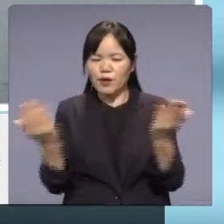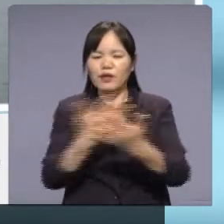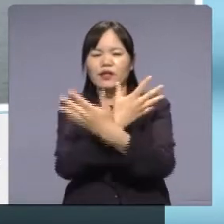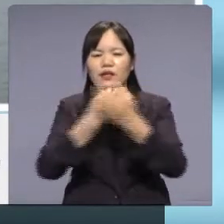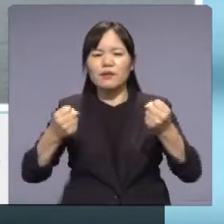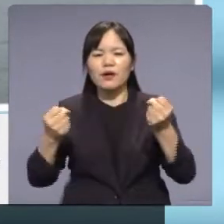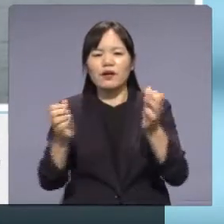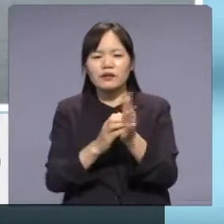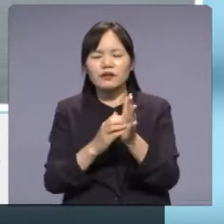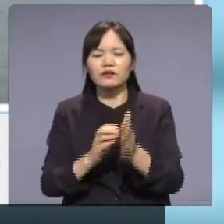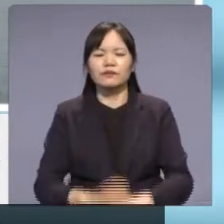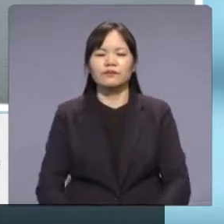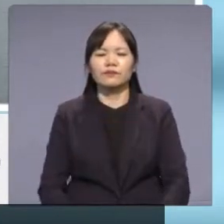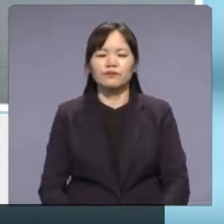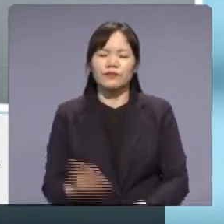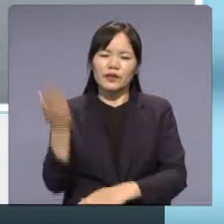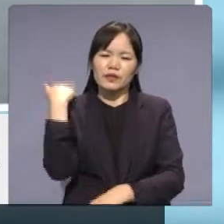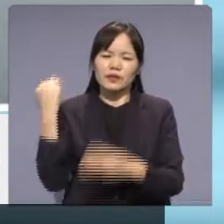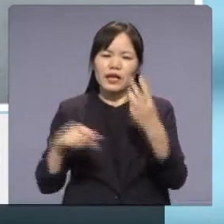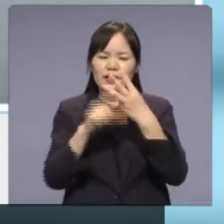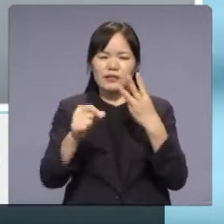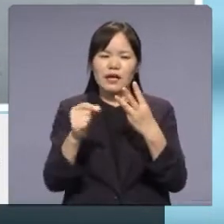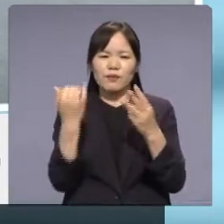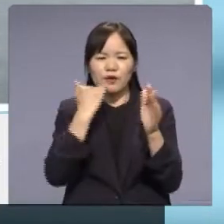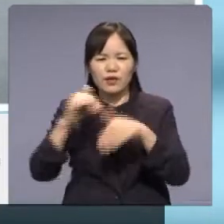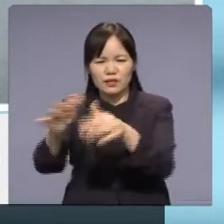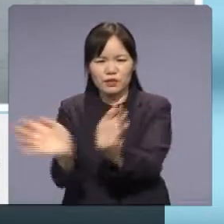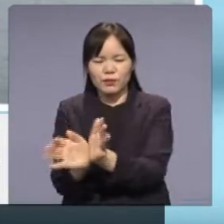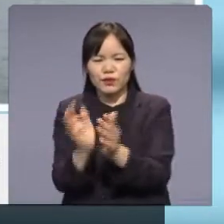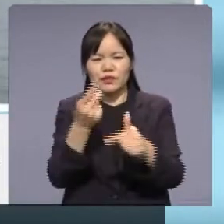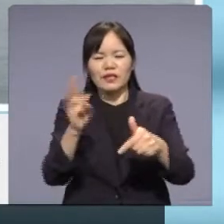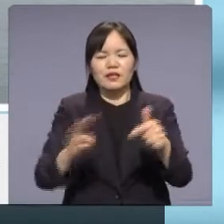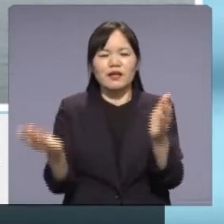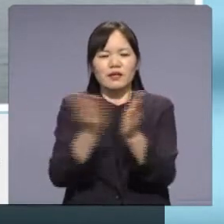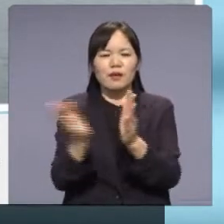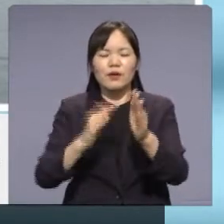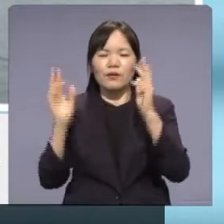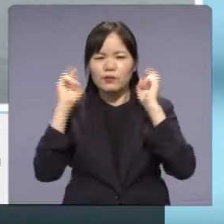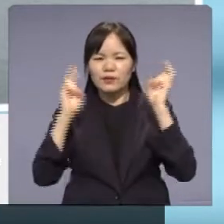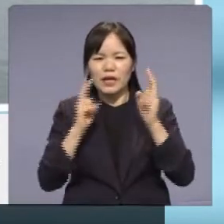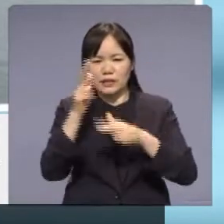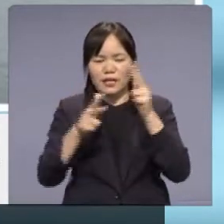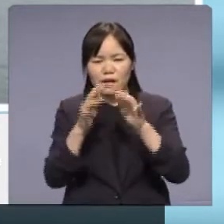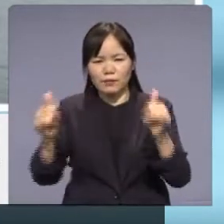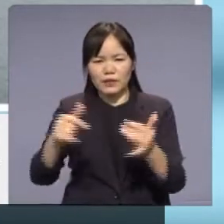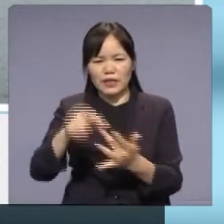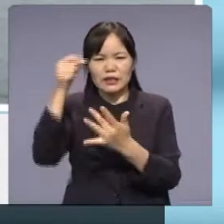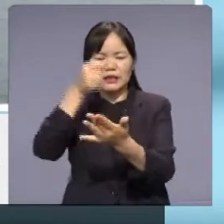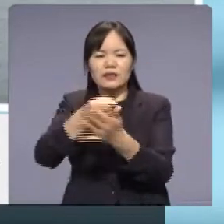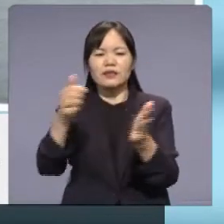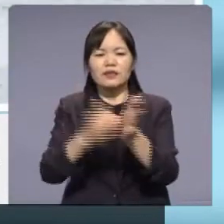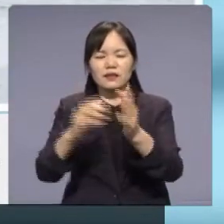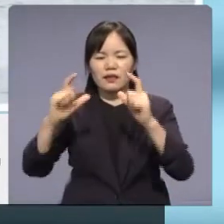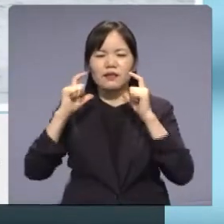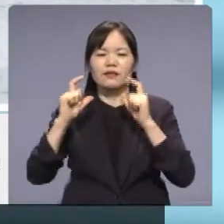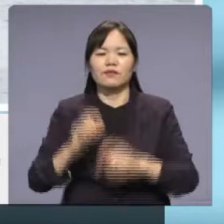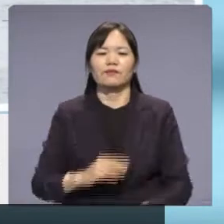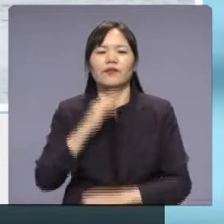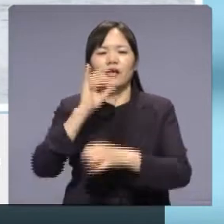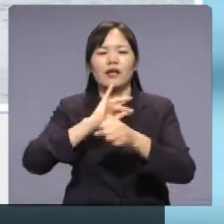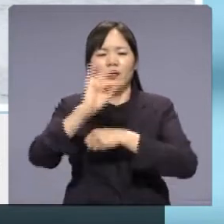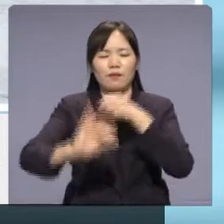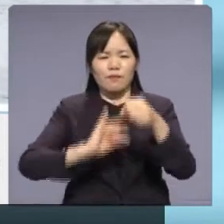체결했고요. 그리고 지난 3월에 해수부로부터 인천항만공사가 사업자 지정을 받았습니다. 그래서 이제 100년